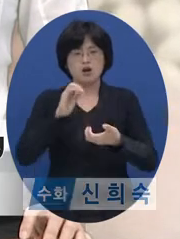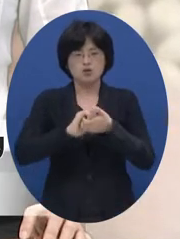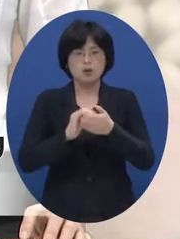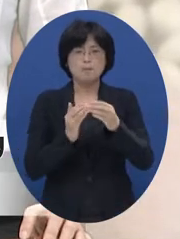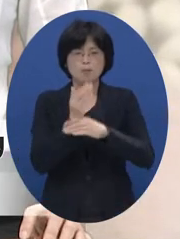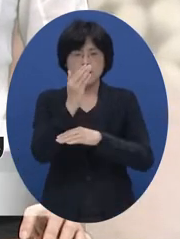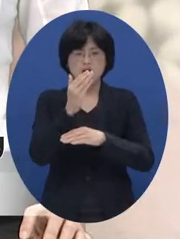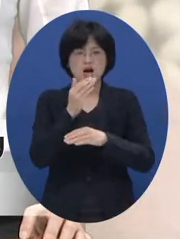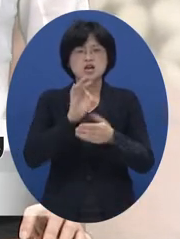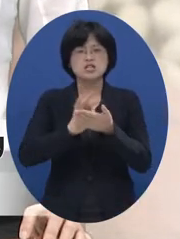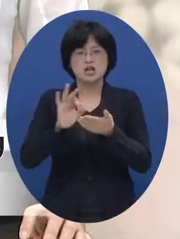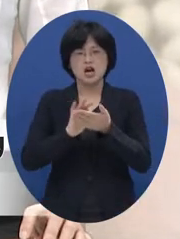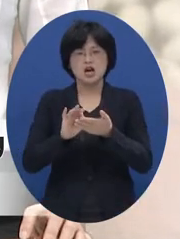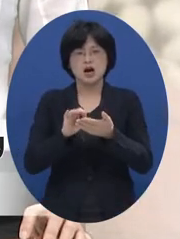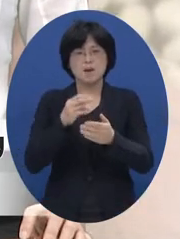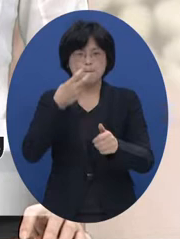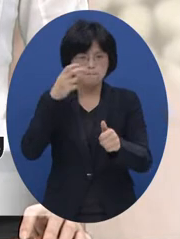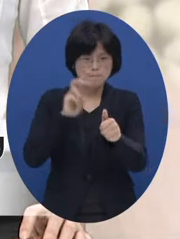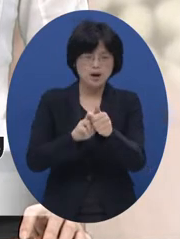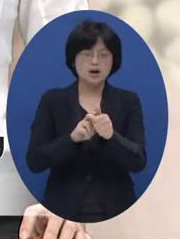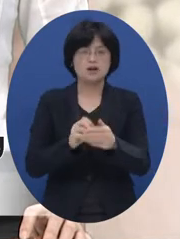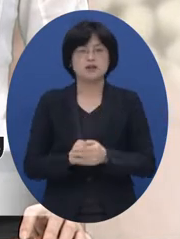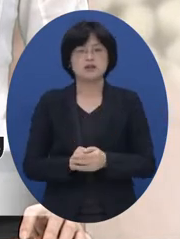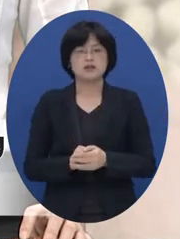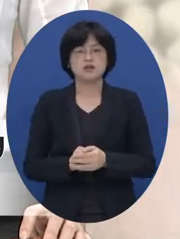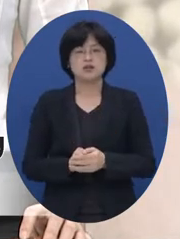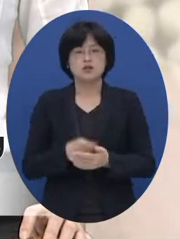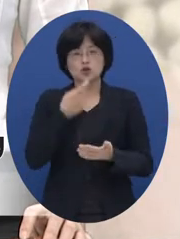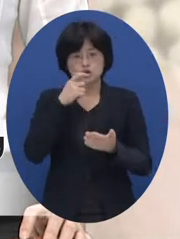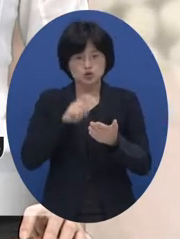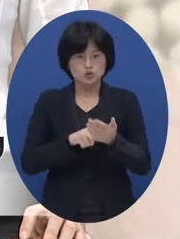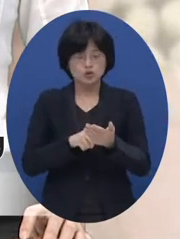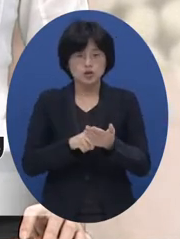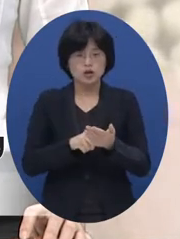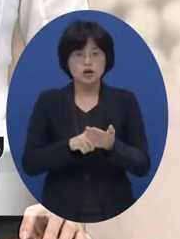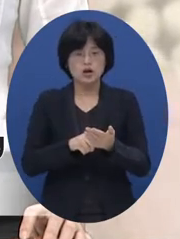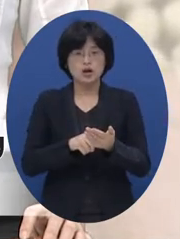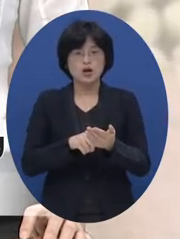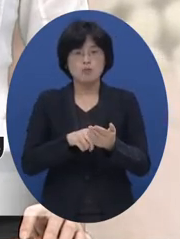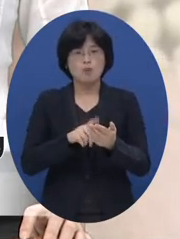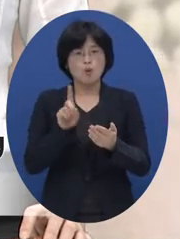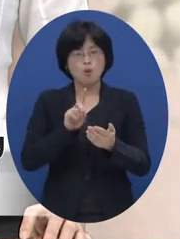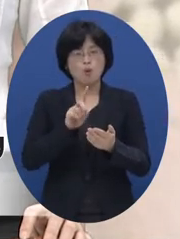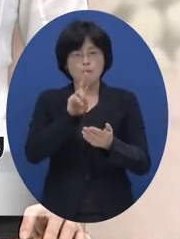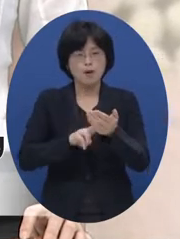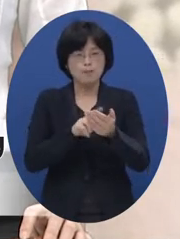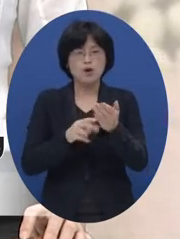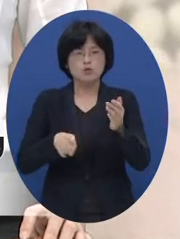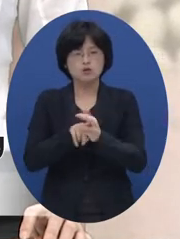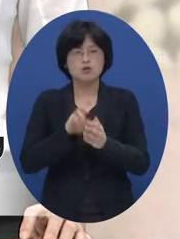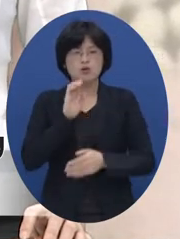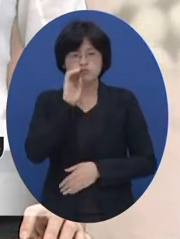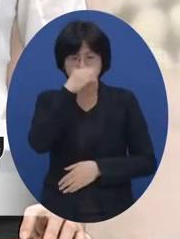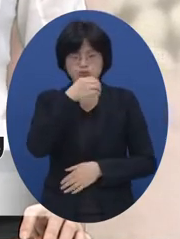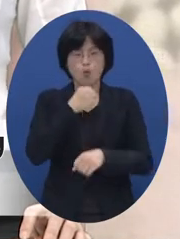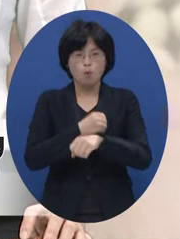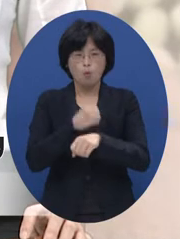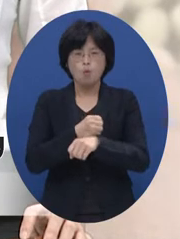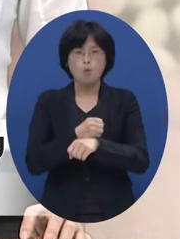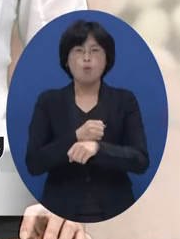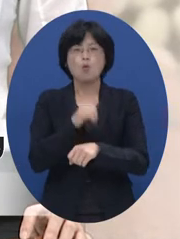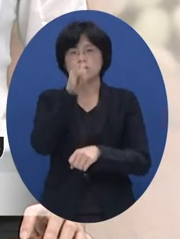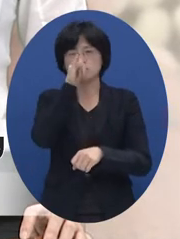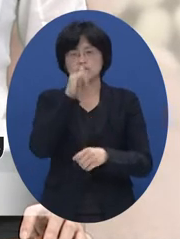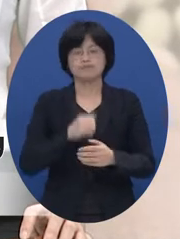적발됐습니다 낙찰을 쉽게 받기 위해 위장 업체를 차려 지저분한 환경에서 요령 곳도 있었습니다 보도에 1 선지